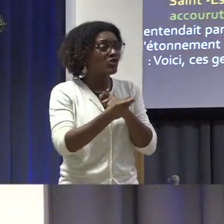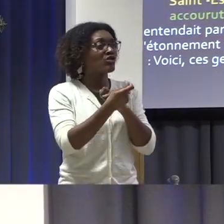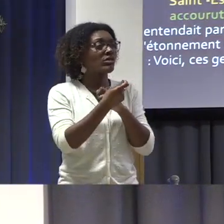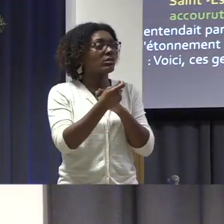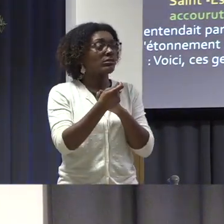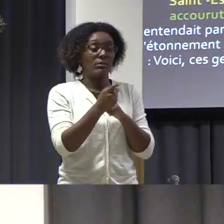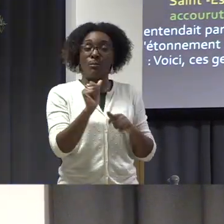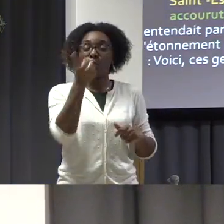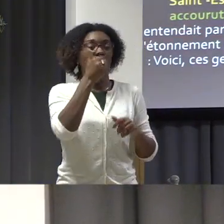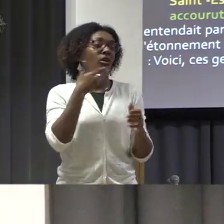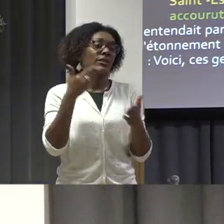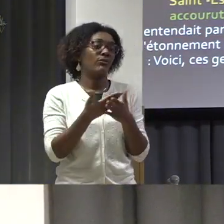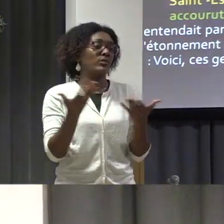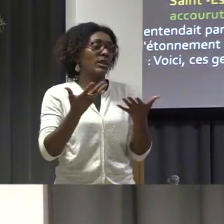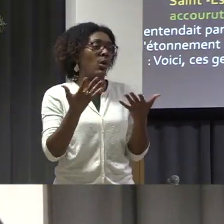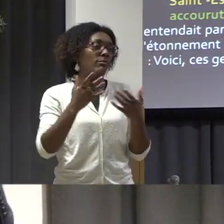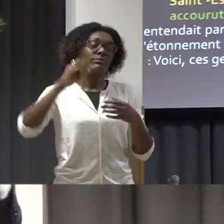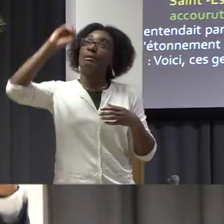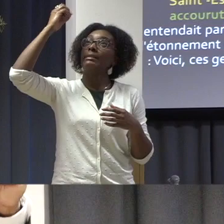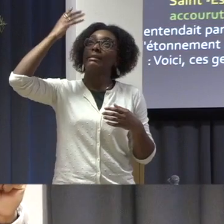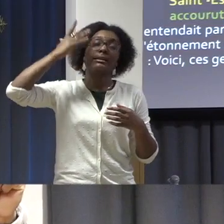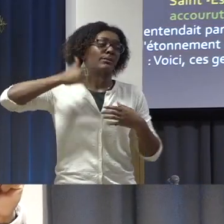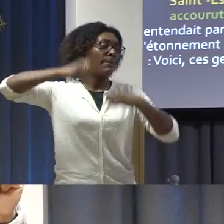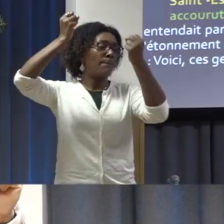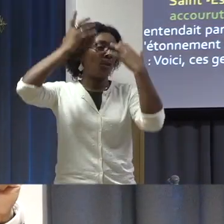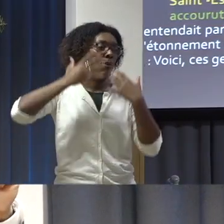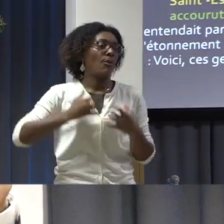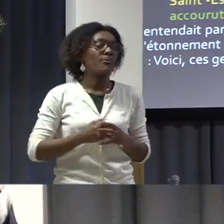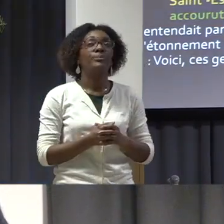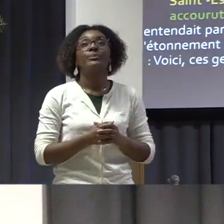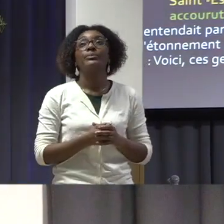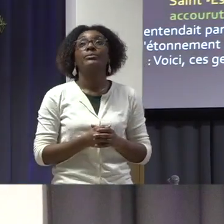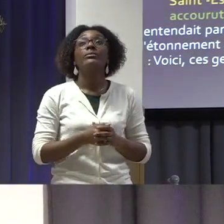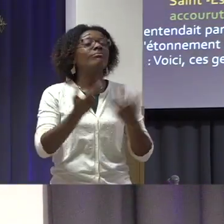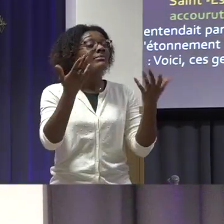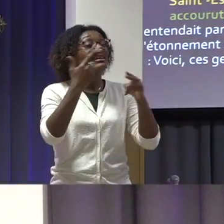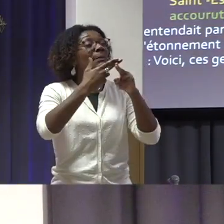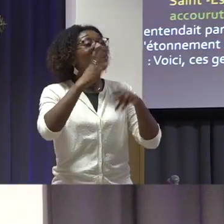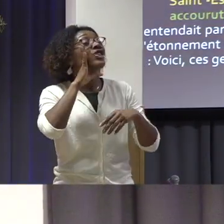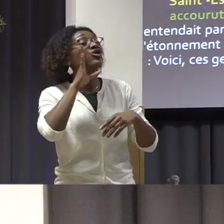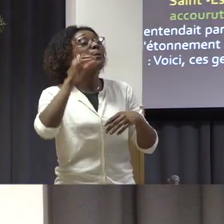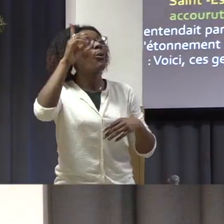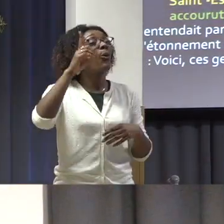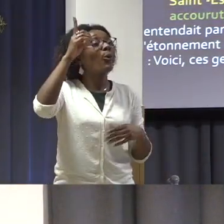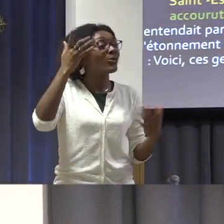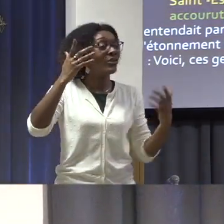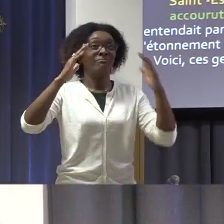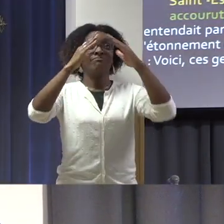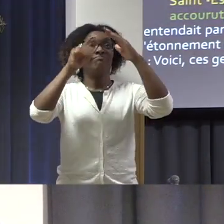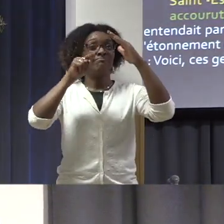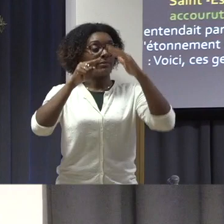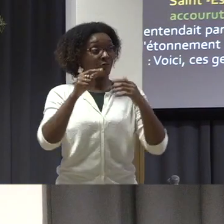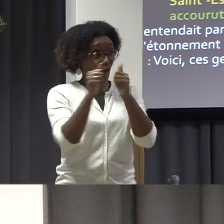commence par ce premier rendez vous le rendez vous de la chambre haute la chambre haute nous lisons